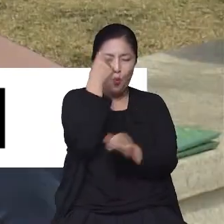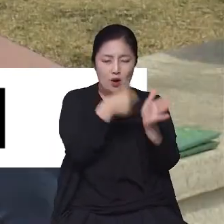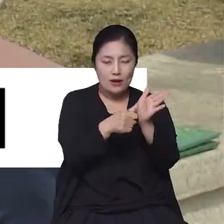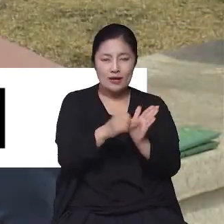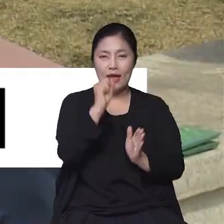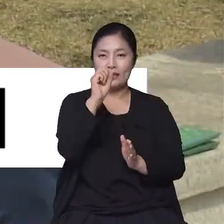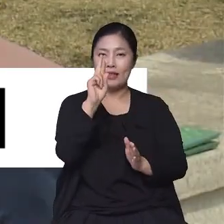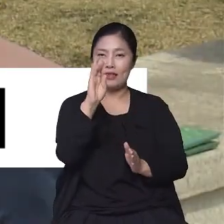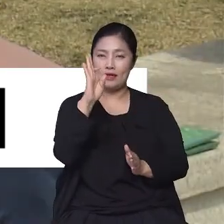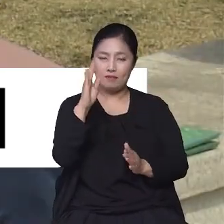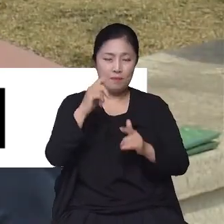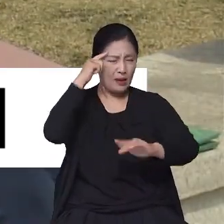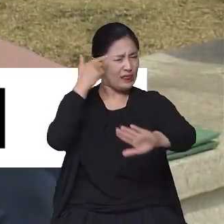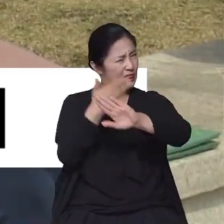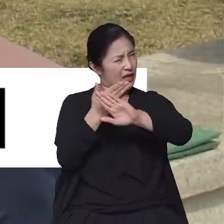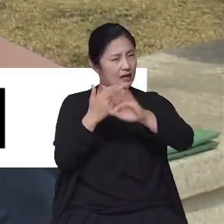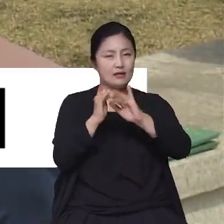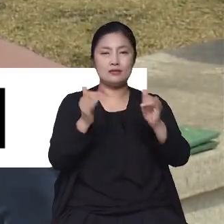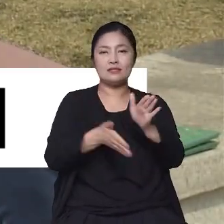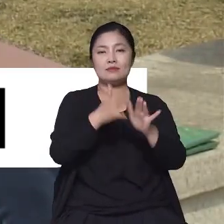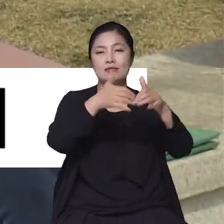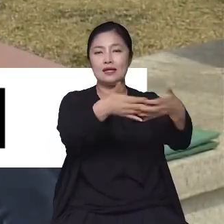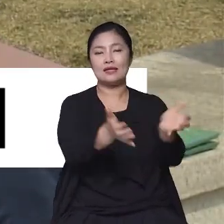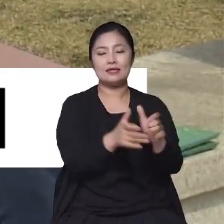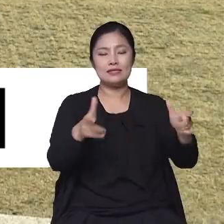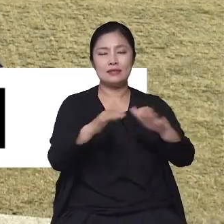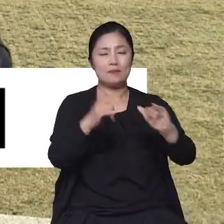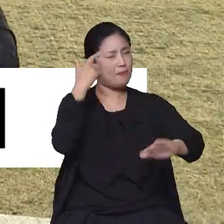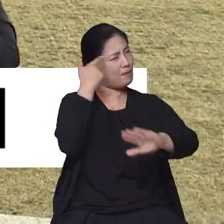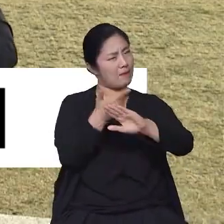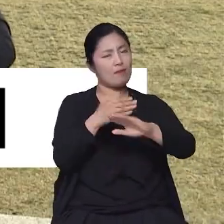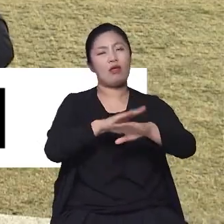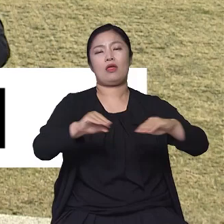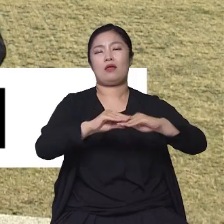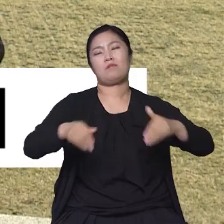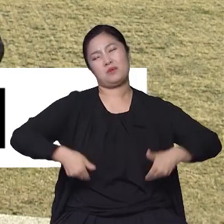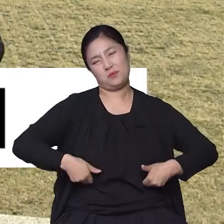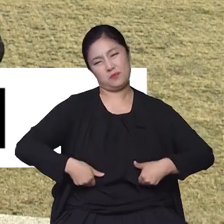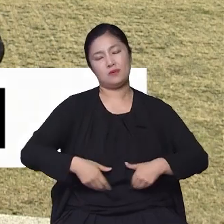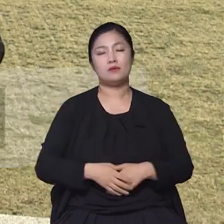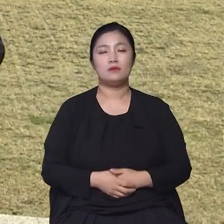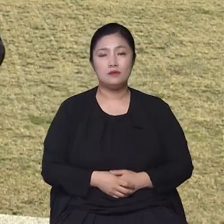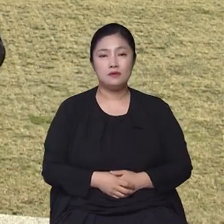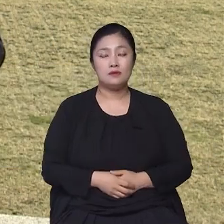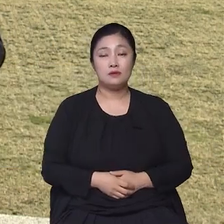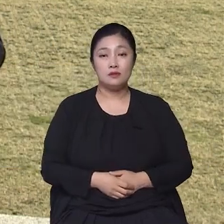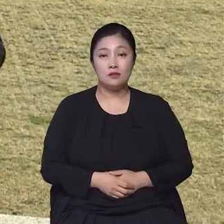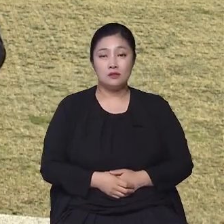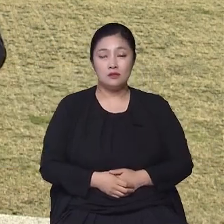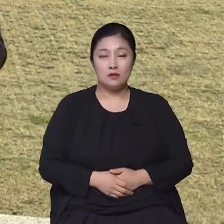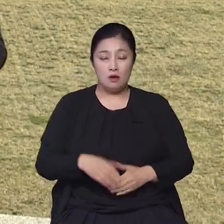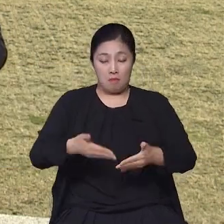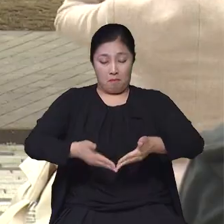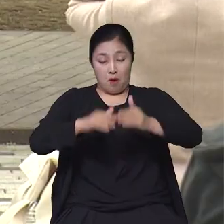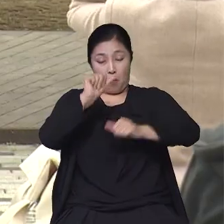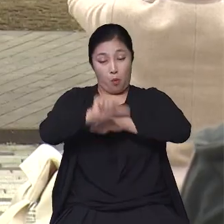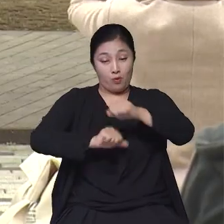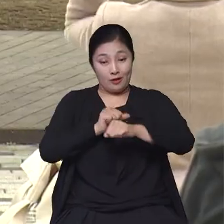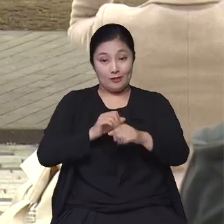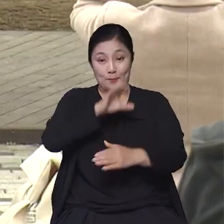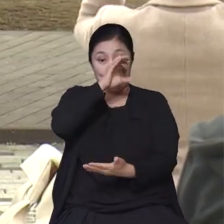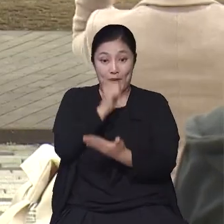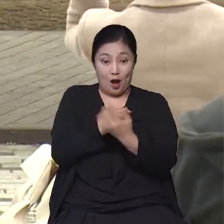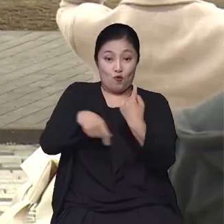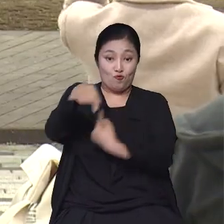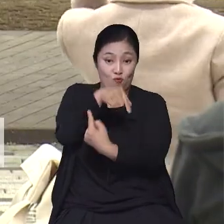하는 SRF 발전에 반대하는 시민단체와 지역민 반발도 풀어야 합니다. 준공 5년 만에 정상